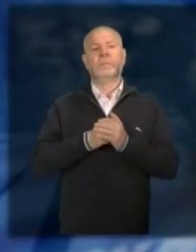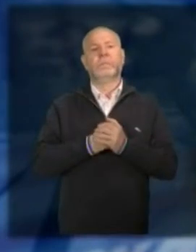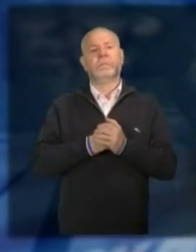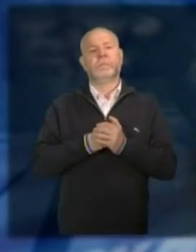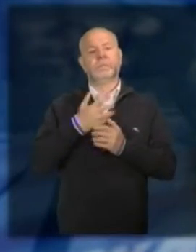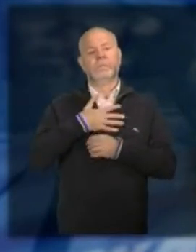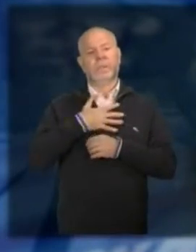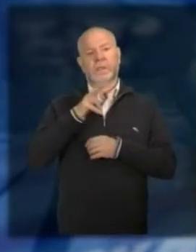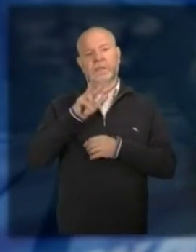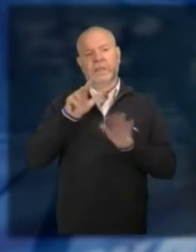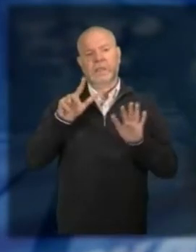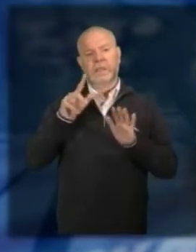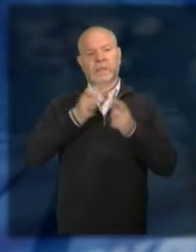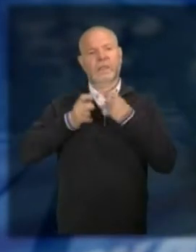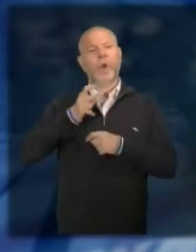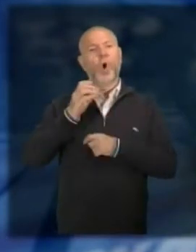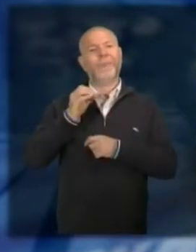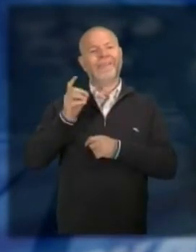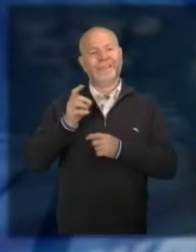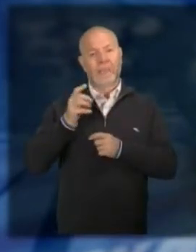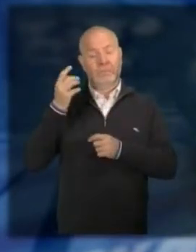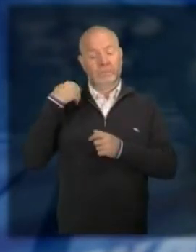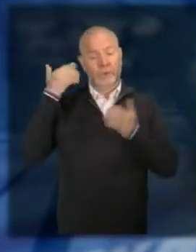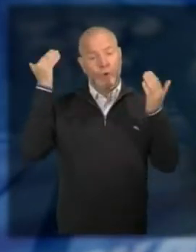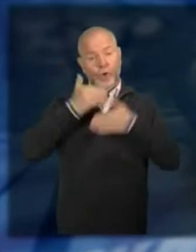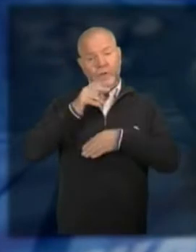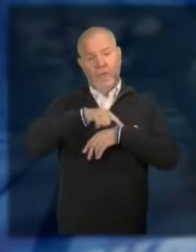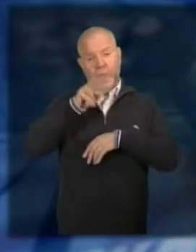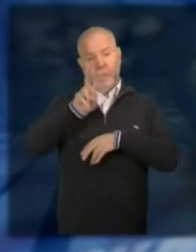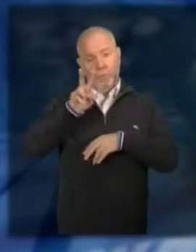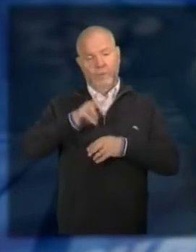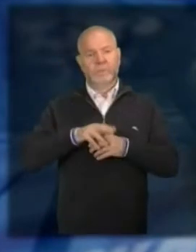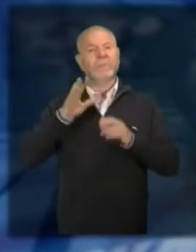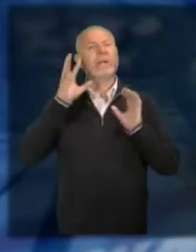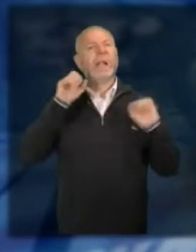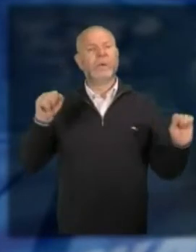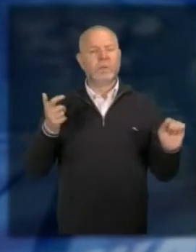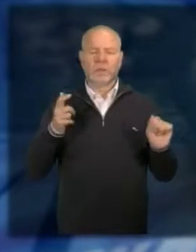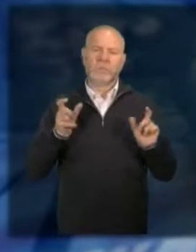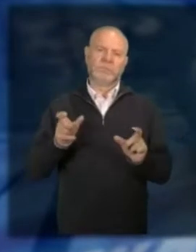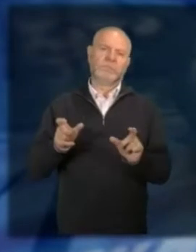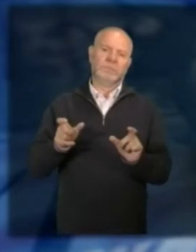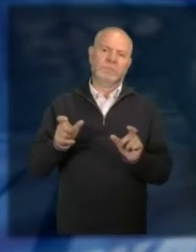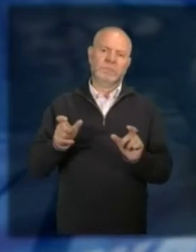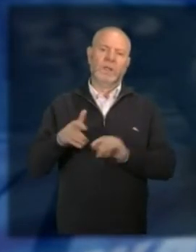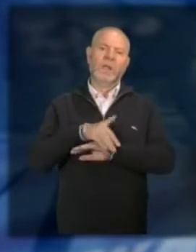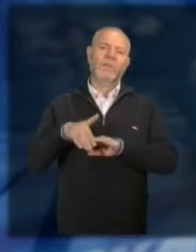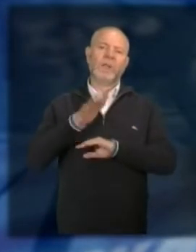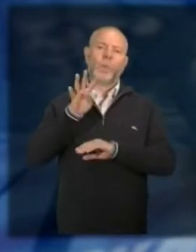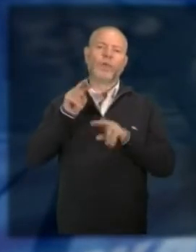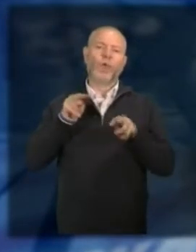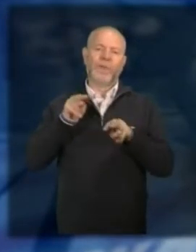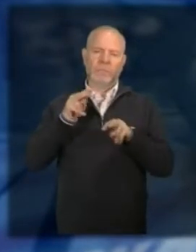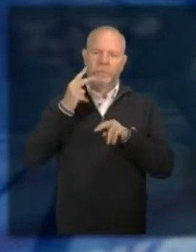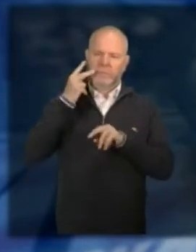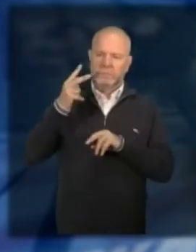un 37enne omegnese. È successo intorno alle 2 dell'altra notte. I militari verbanesi erano impegnati in un controllo in via 4 novembre a Omegna, quando hanno